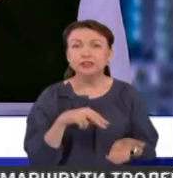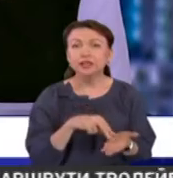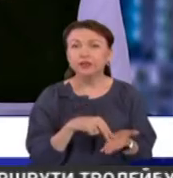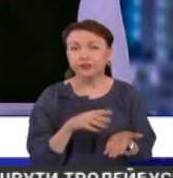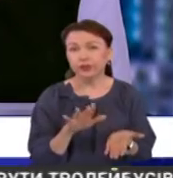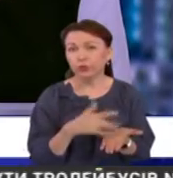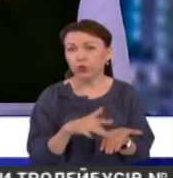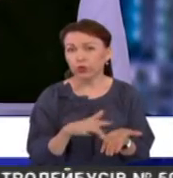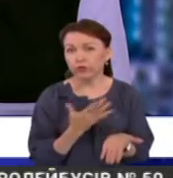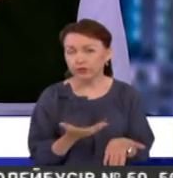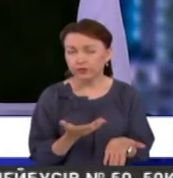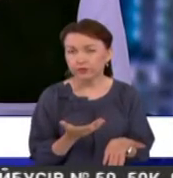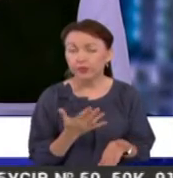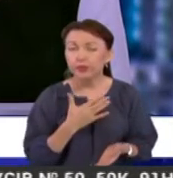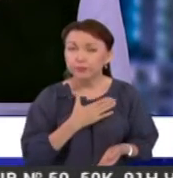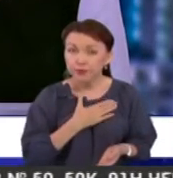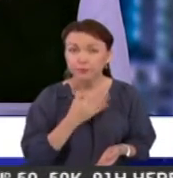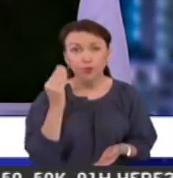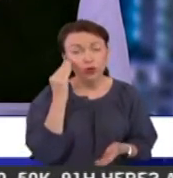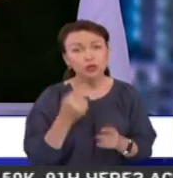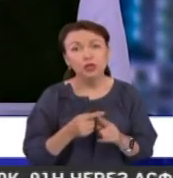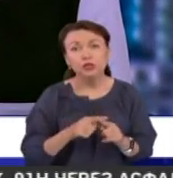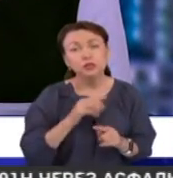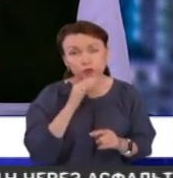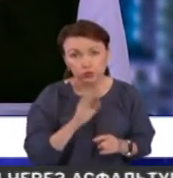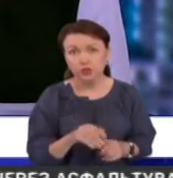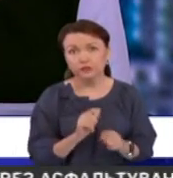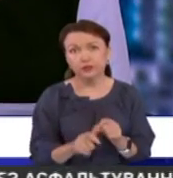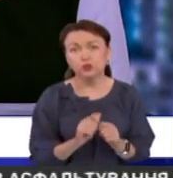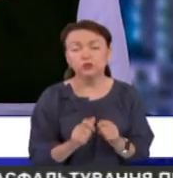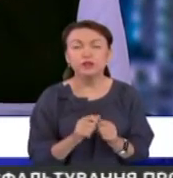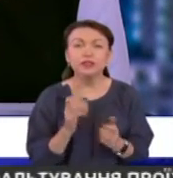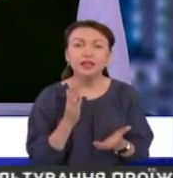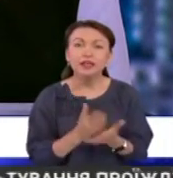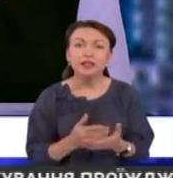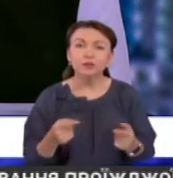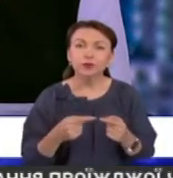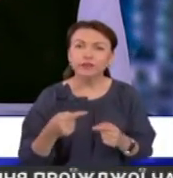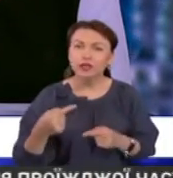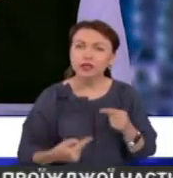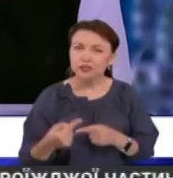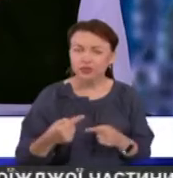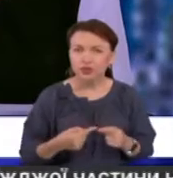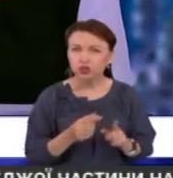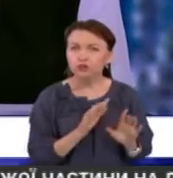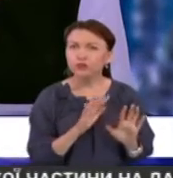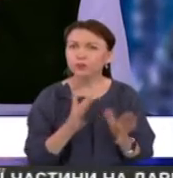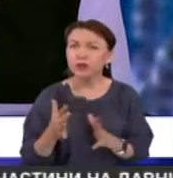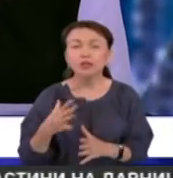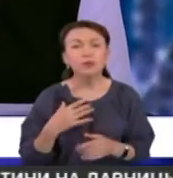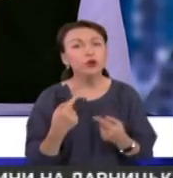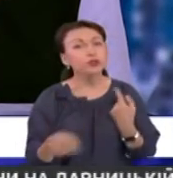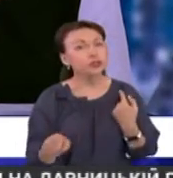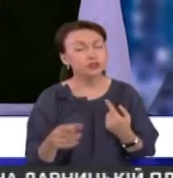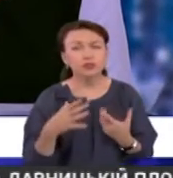які названі, на мій погляд, це достатнє фінансування. Є певна критика, що випадки бувають різні, не бувають